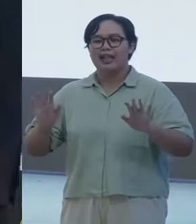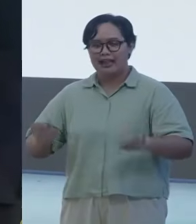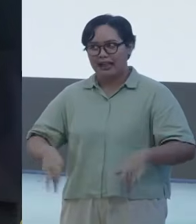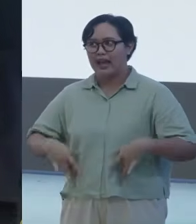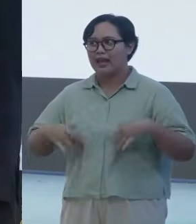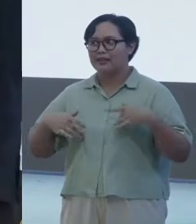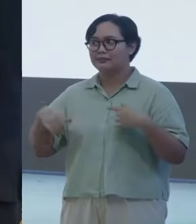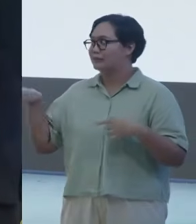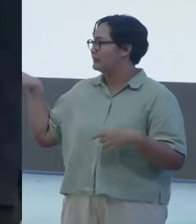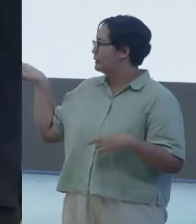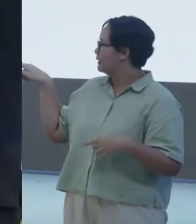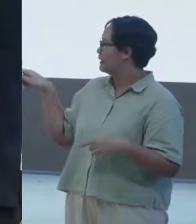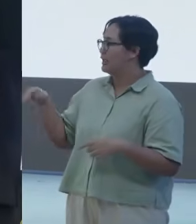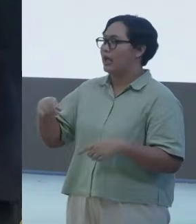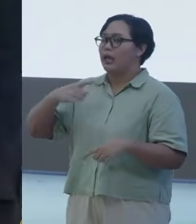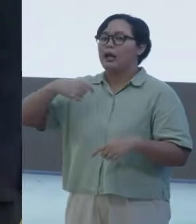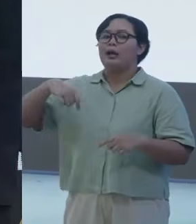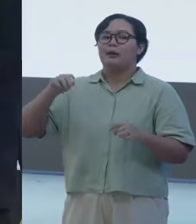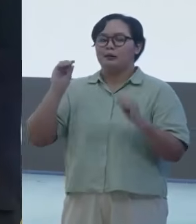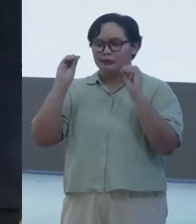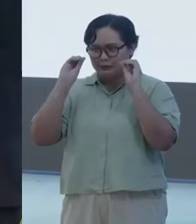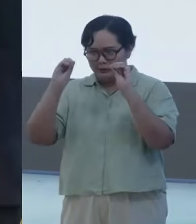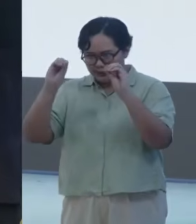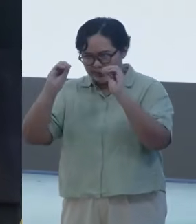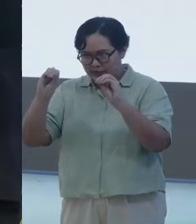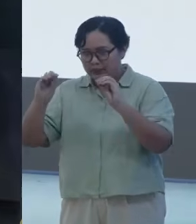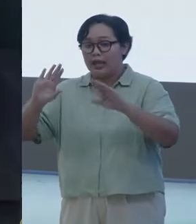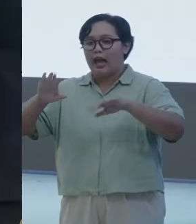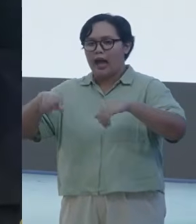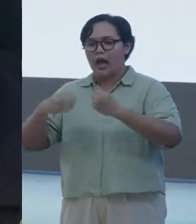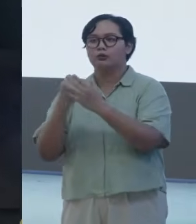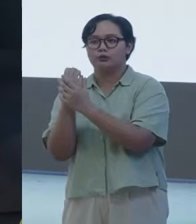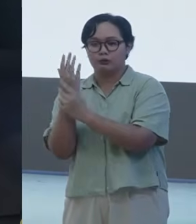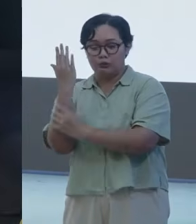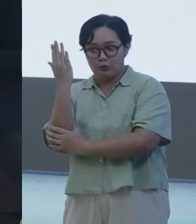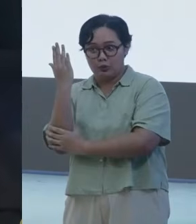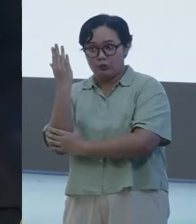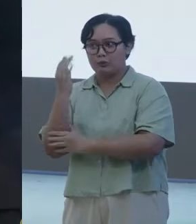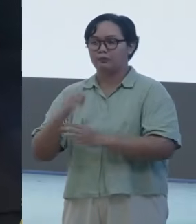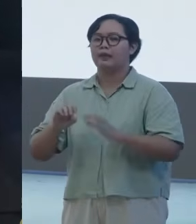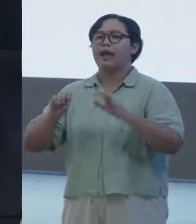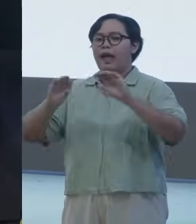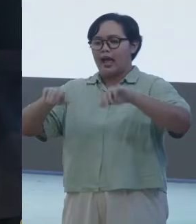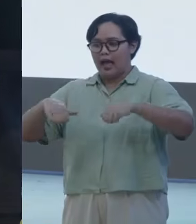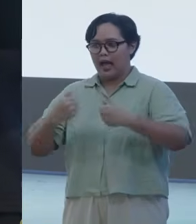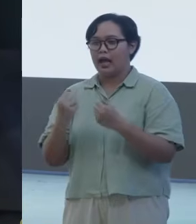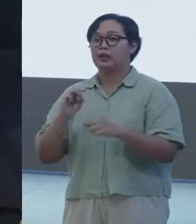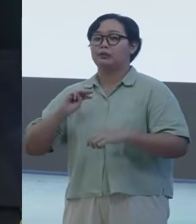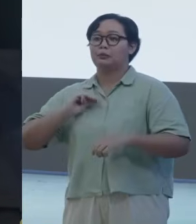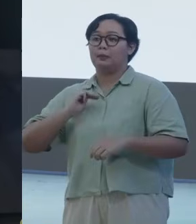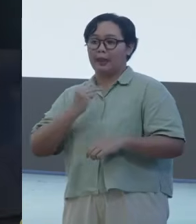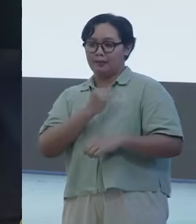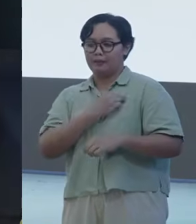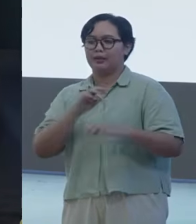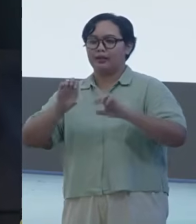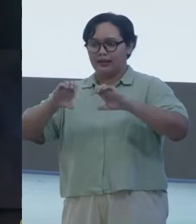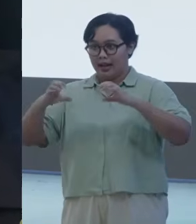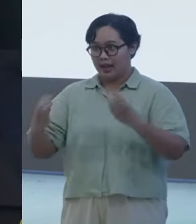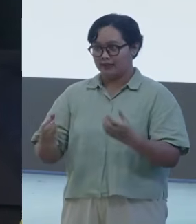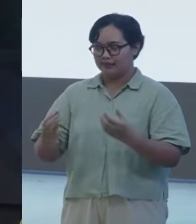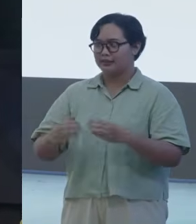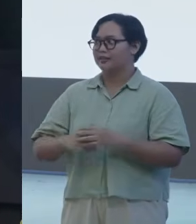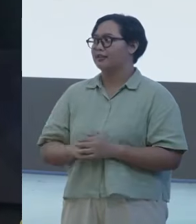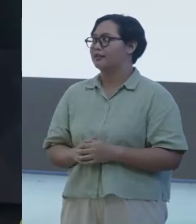magtuturo kami ng how to grow, Bible study method, how to become a member, baptism class, shaking